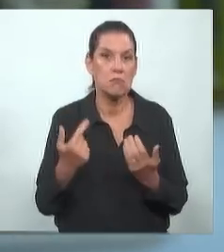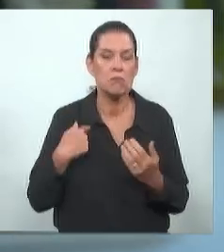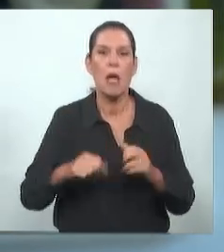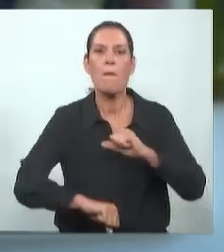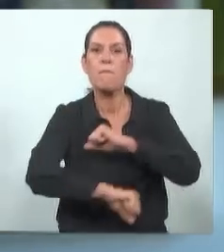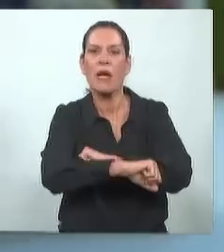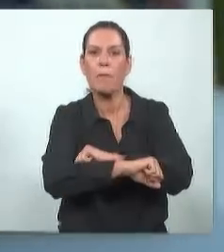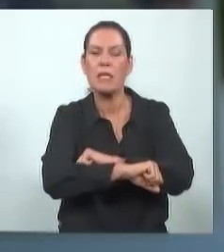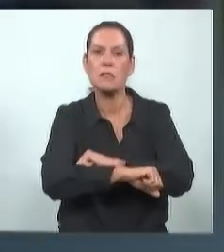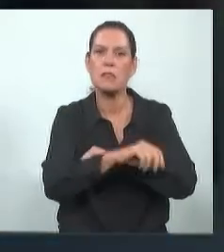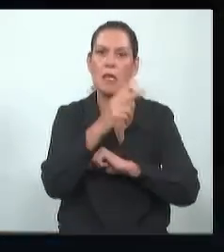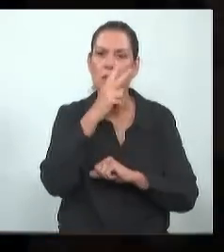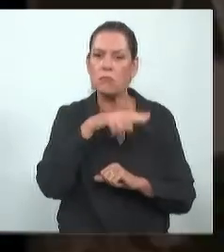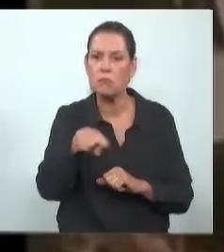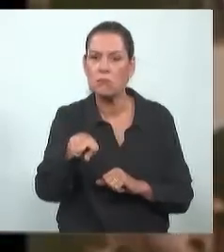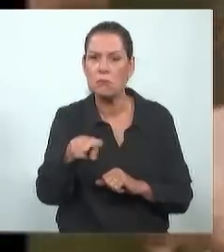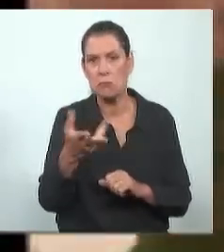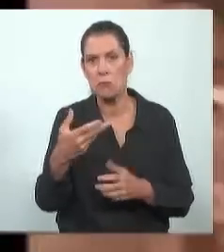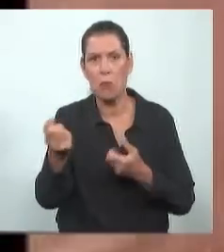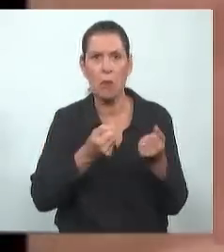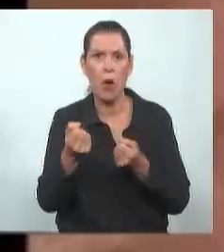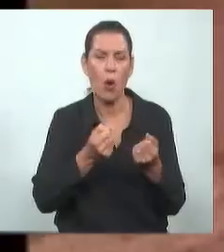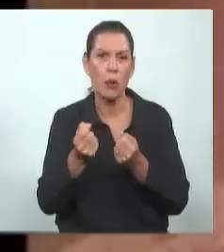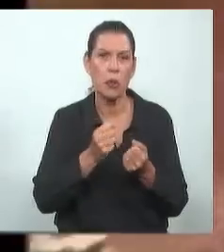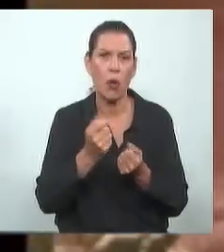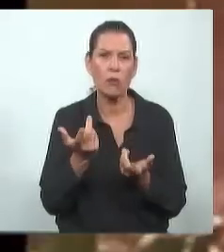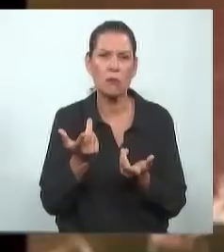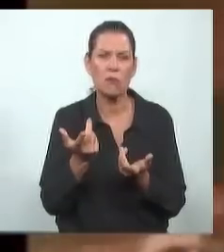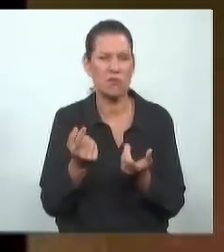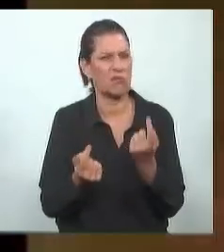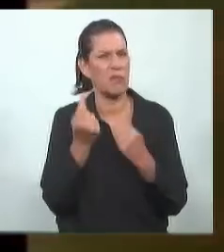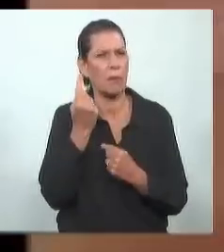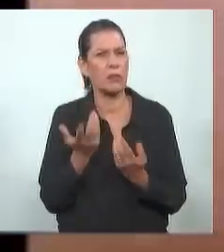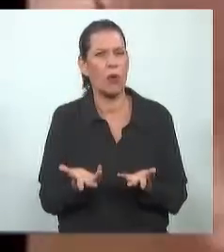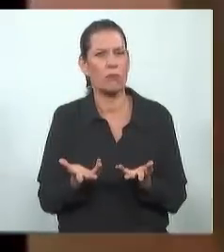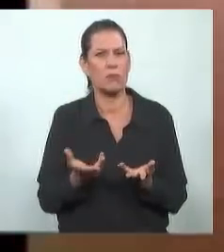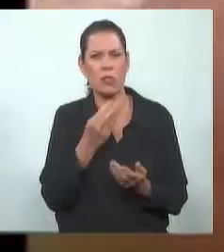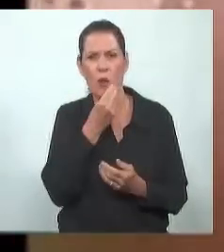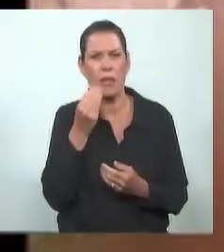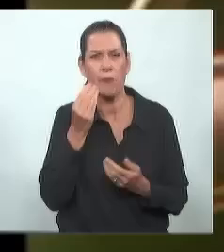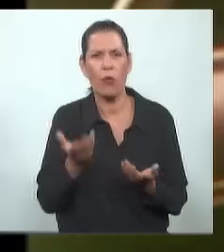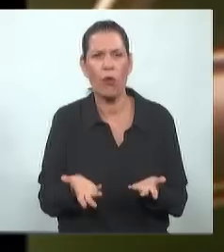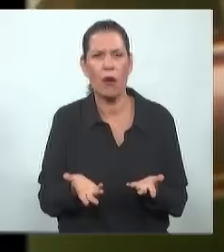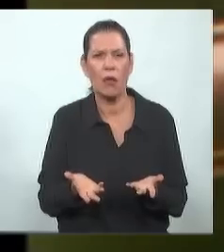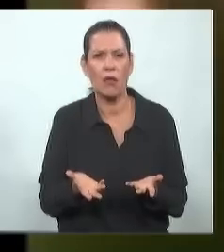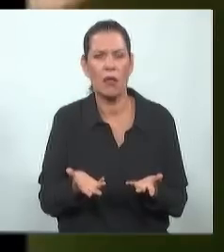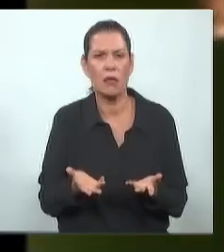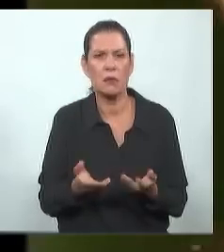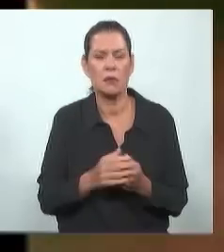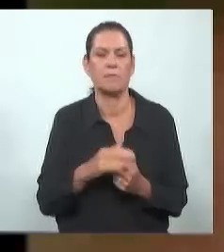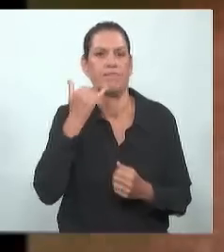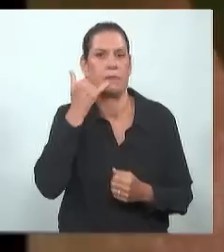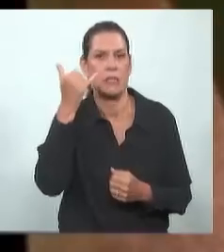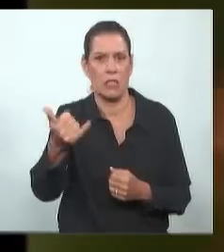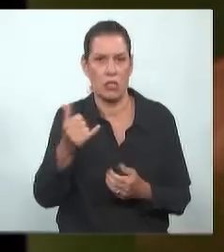וראינו מכוניות נוסעות. מי נוסע ביום כיפור? התחלנו לצלצל למשרד הקישור